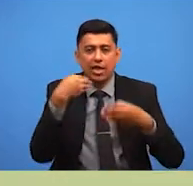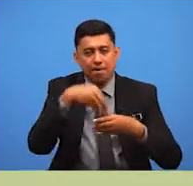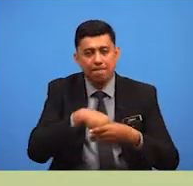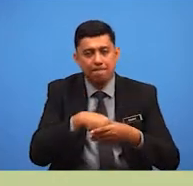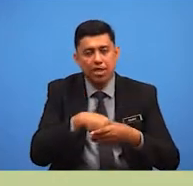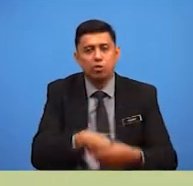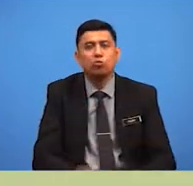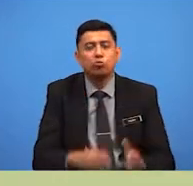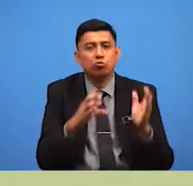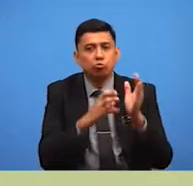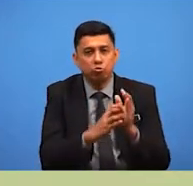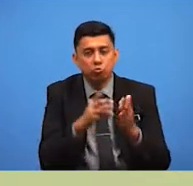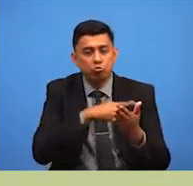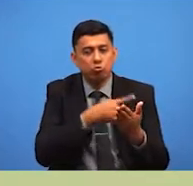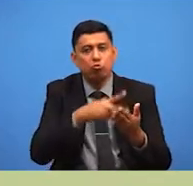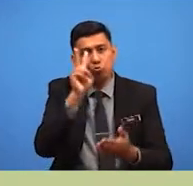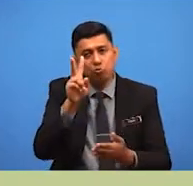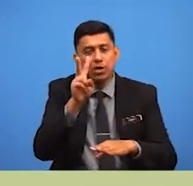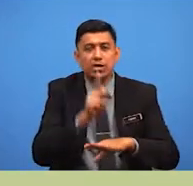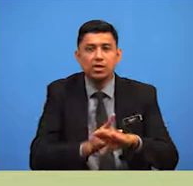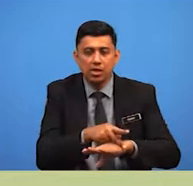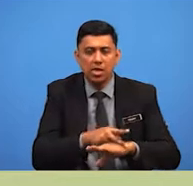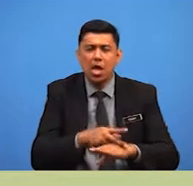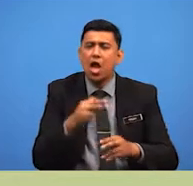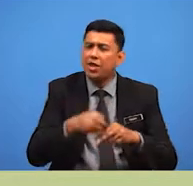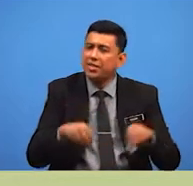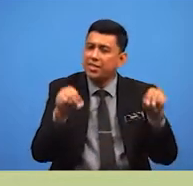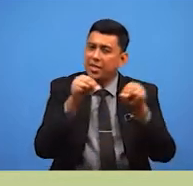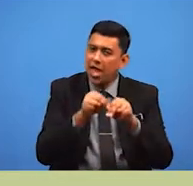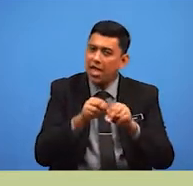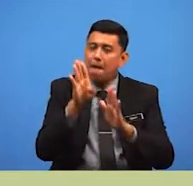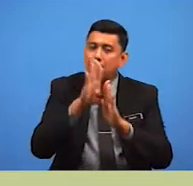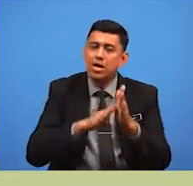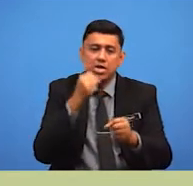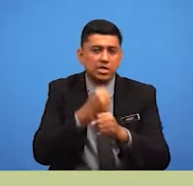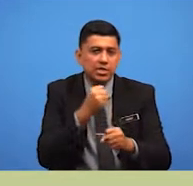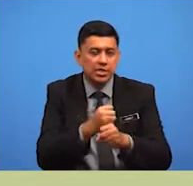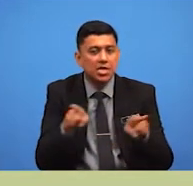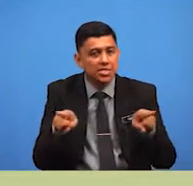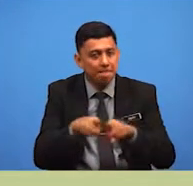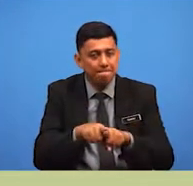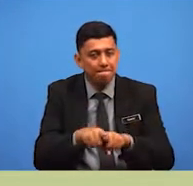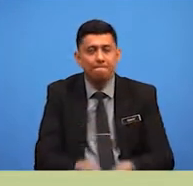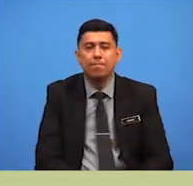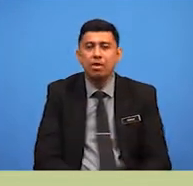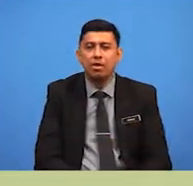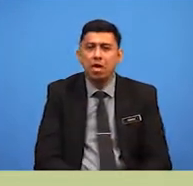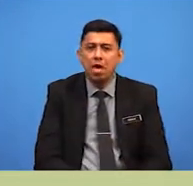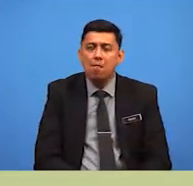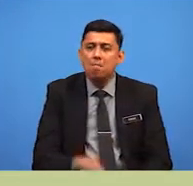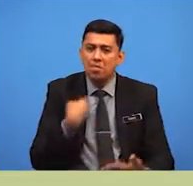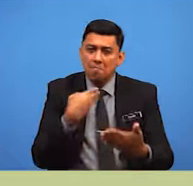dua kerat ini ialah nilai bekerjasama. Pengarang menyampaikan